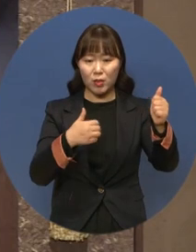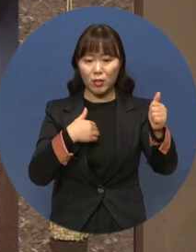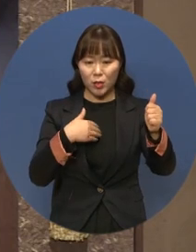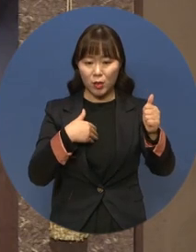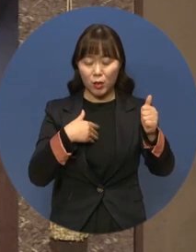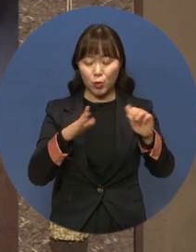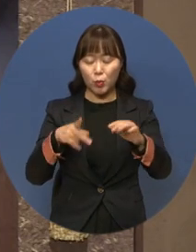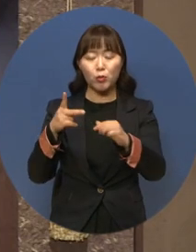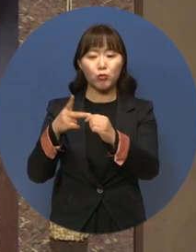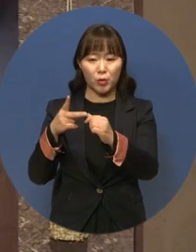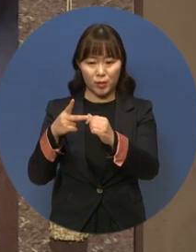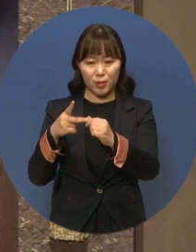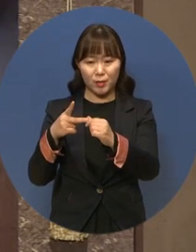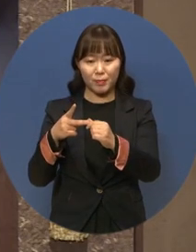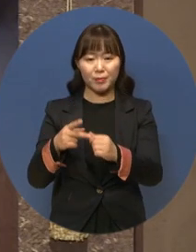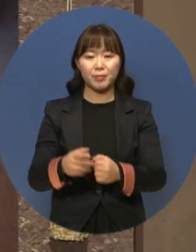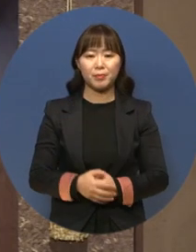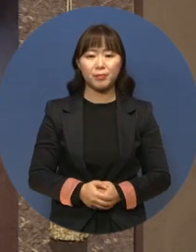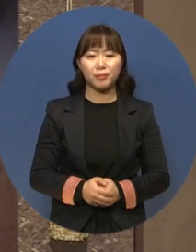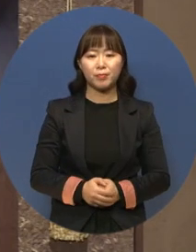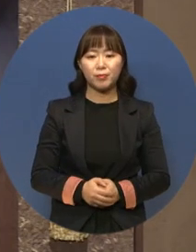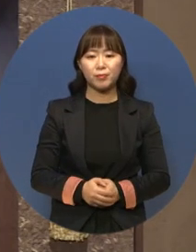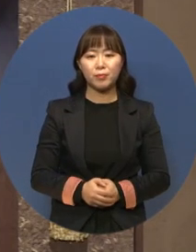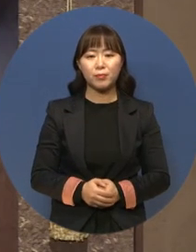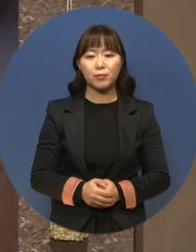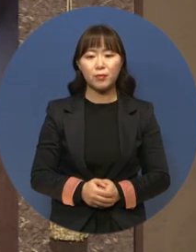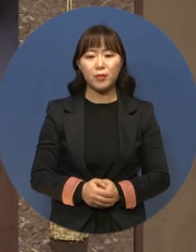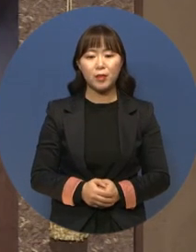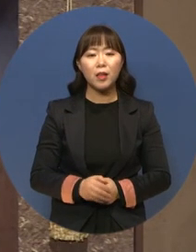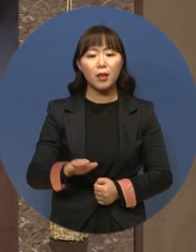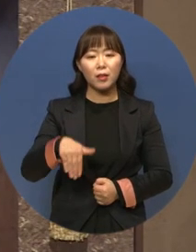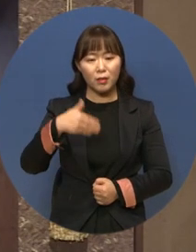제가 지금 두 번째로 있는데 다음